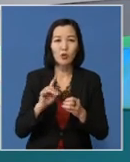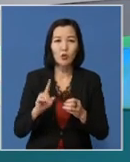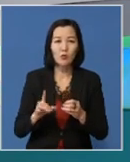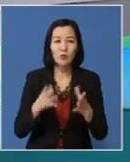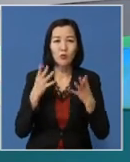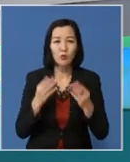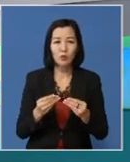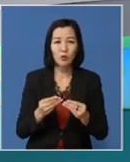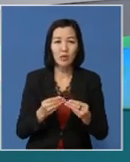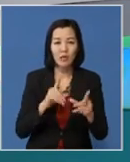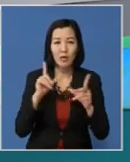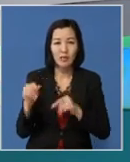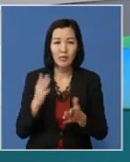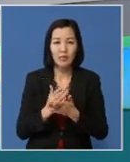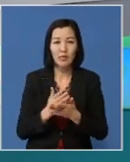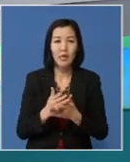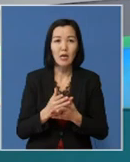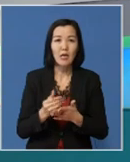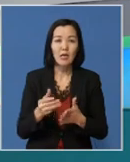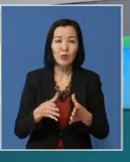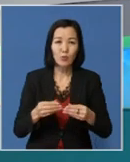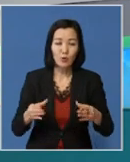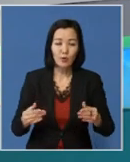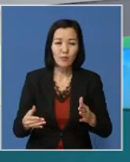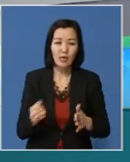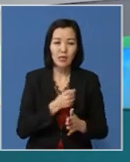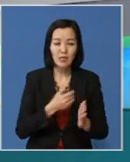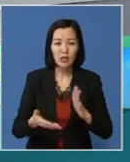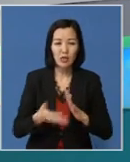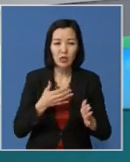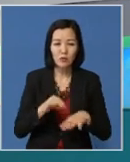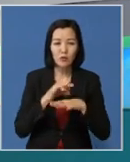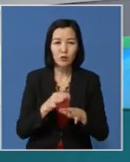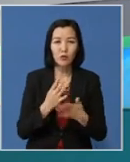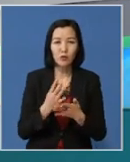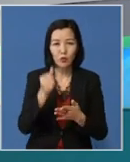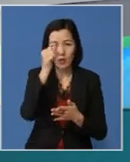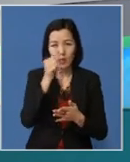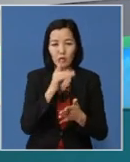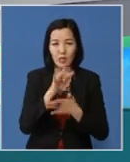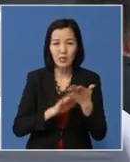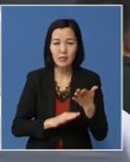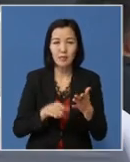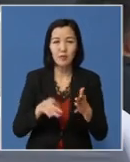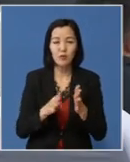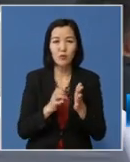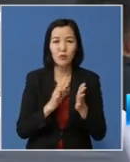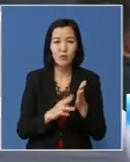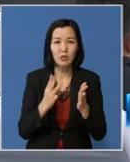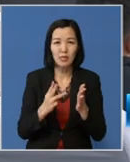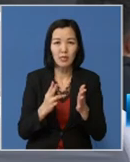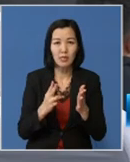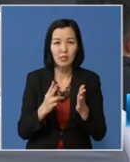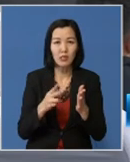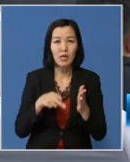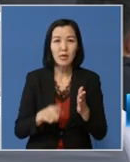аттанбақ. Қазір елімізде көктемгі әскерге шақыру науқаны жүріп жатыр. Ол 4 ай бойына жалғасады. Осы уақыт аралығында 1992